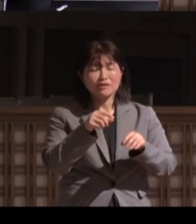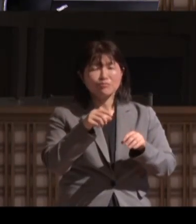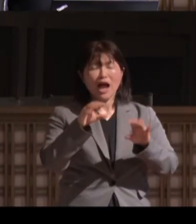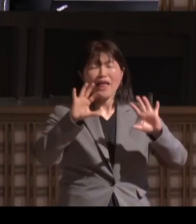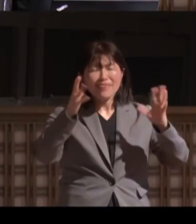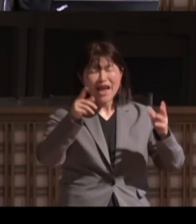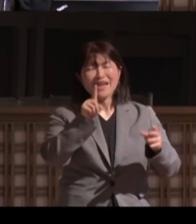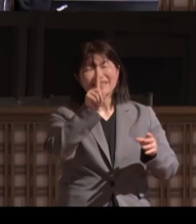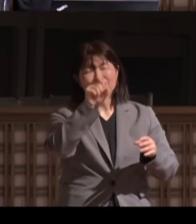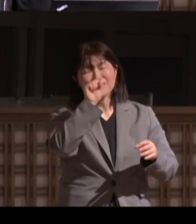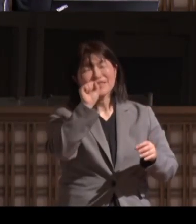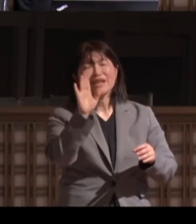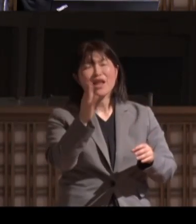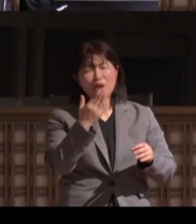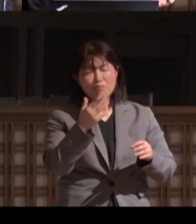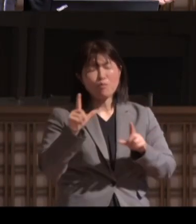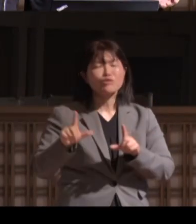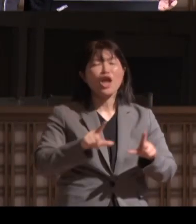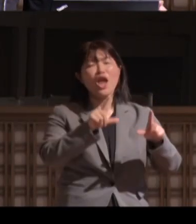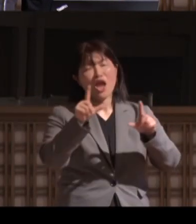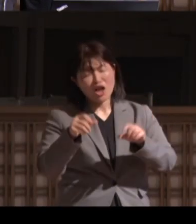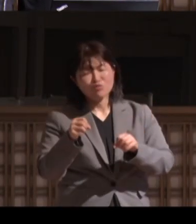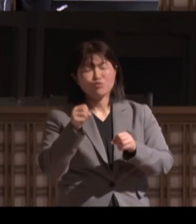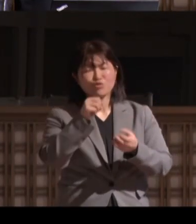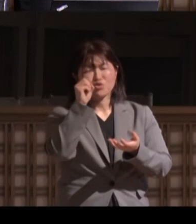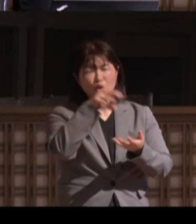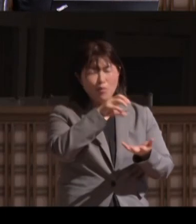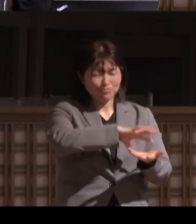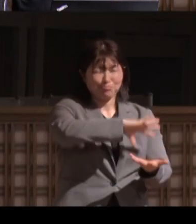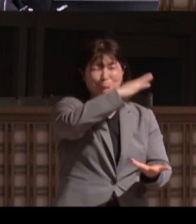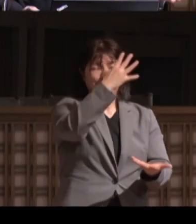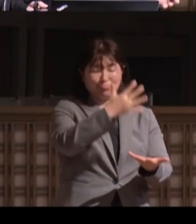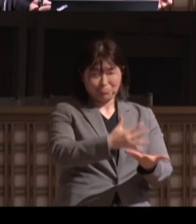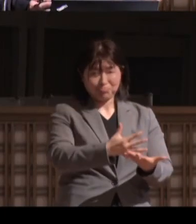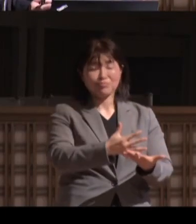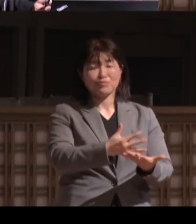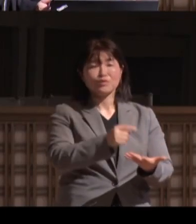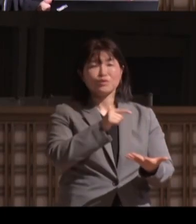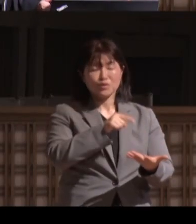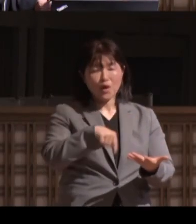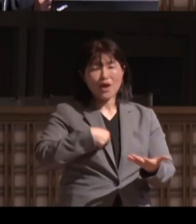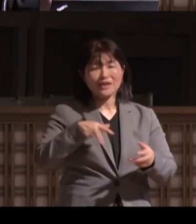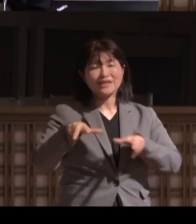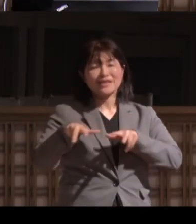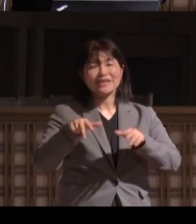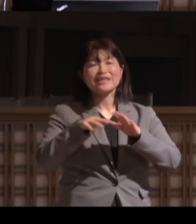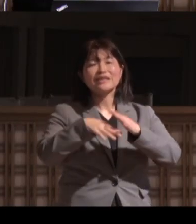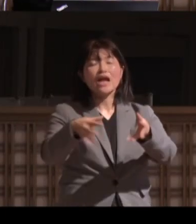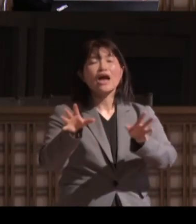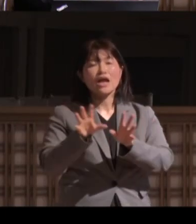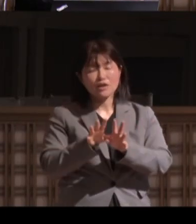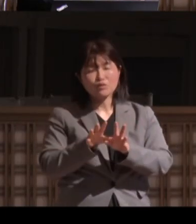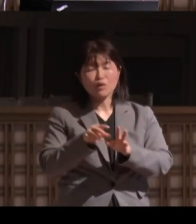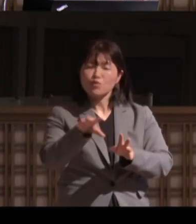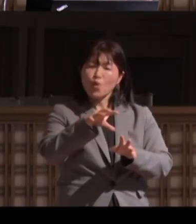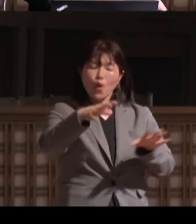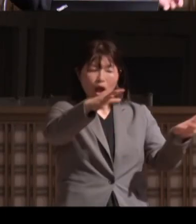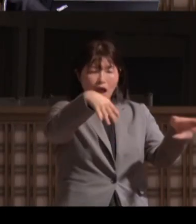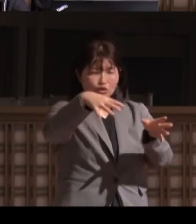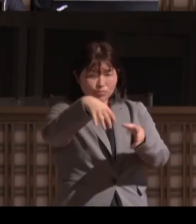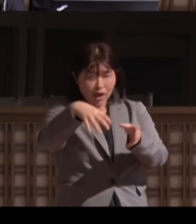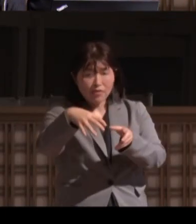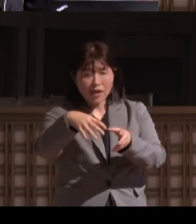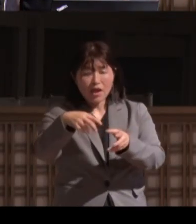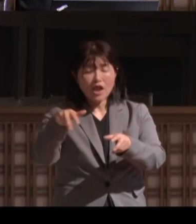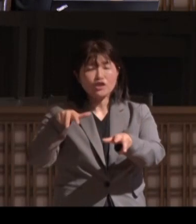たことはないけどどうしてもゴミが生活上生まれてくるそれはえ多くの自治体ではどっかステーションに集めてです